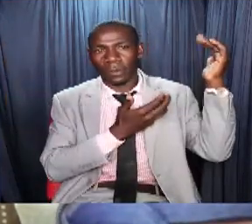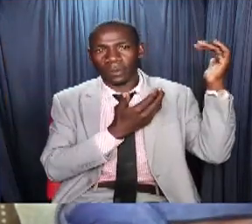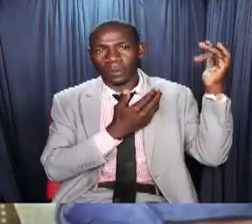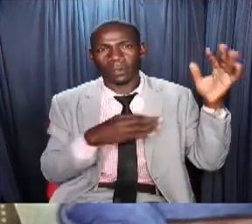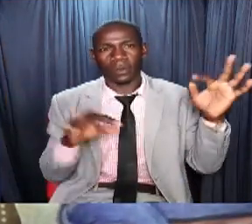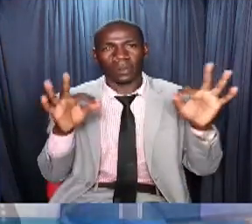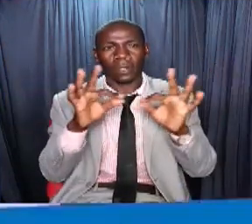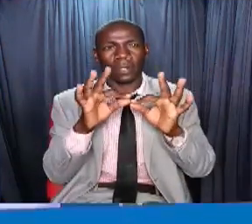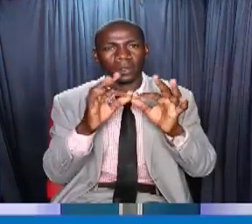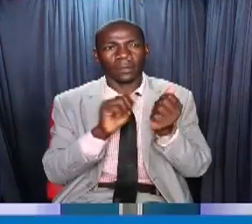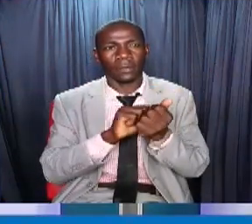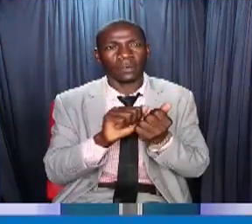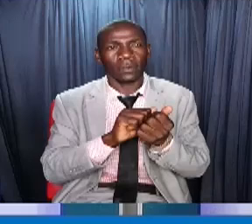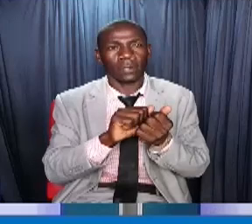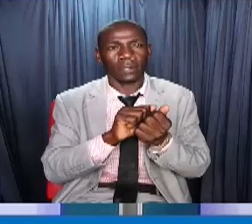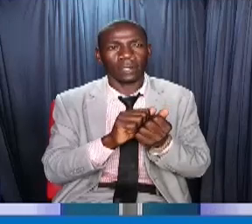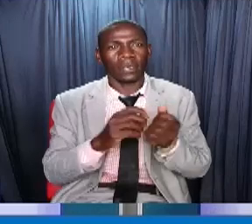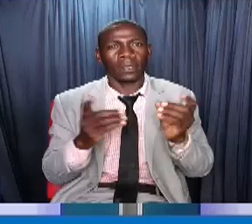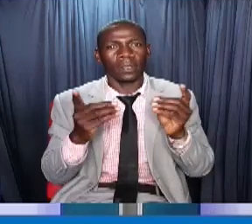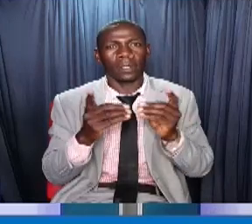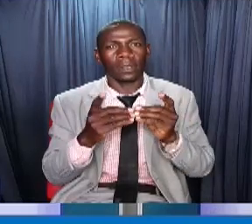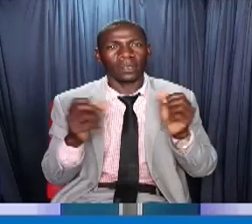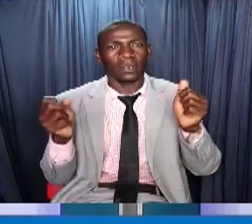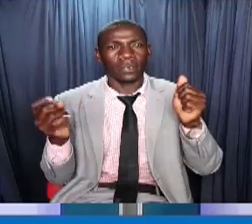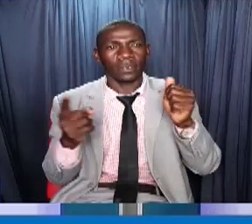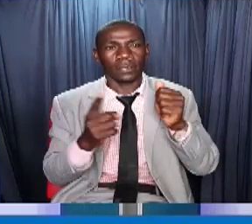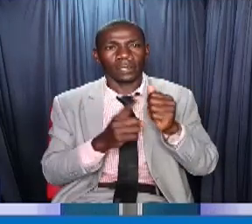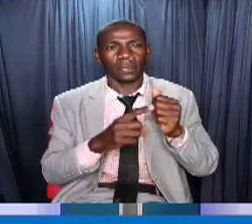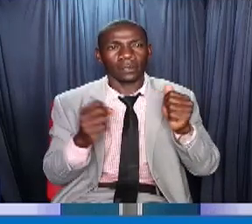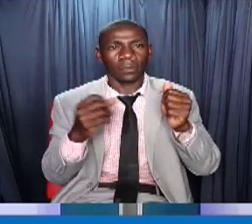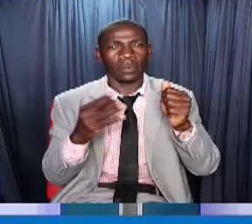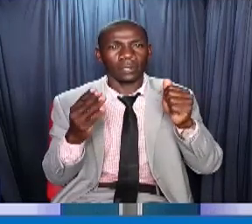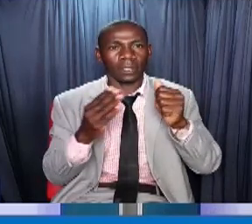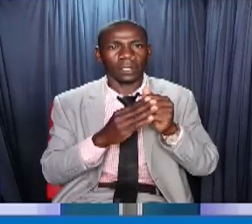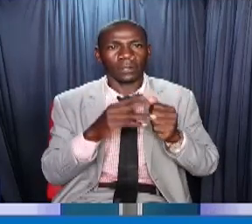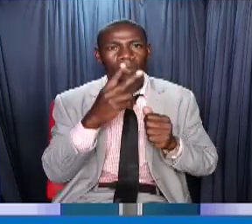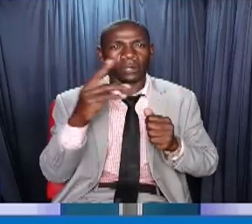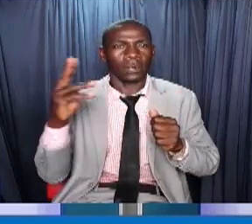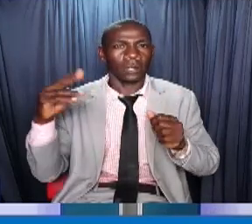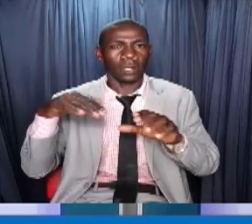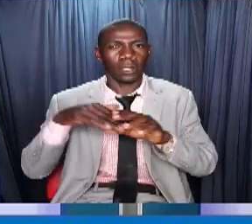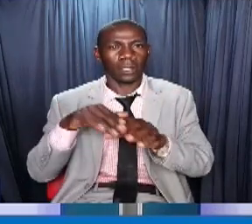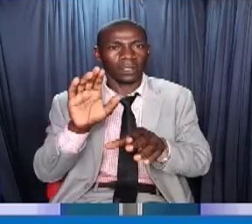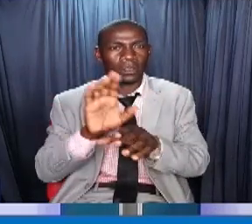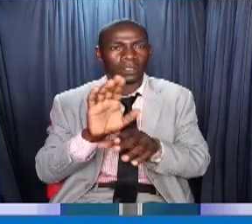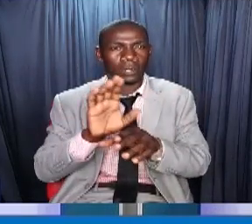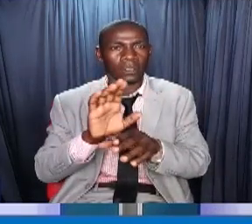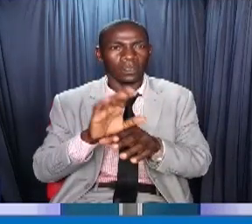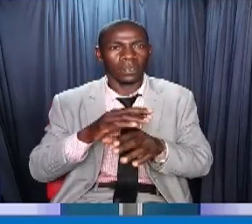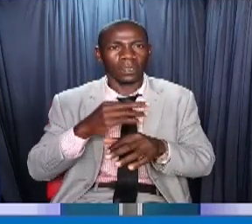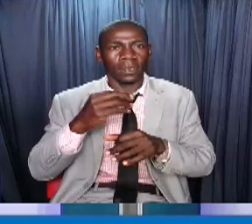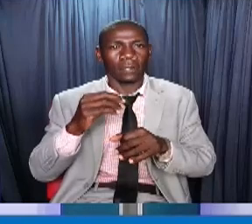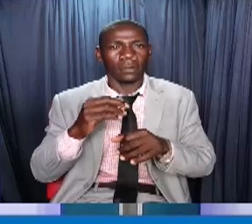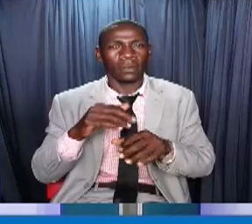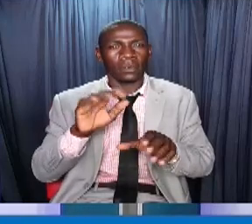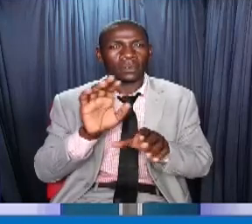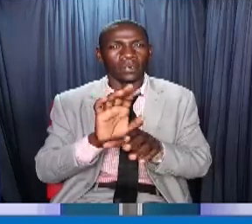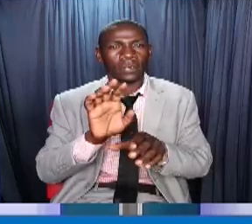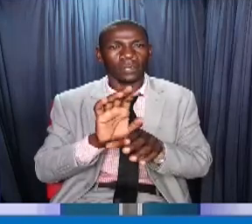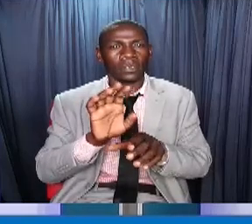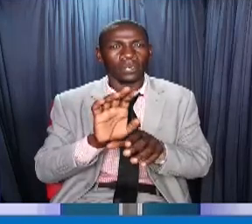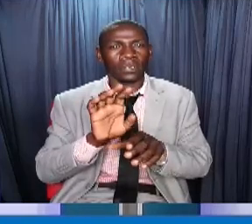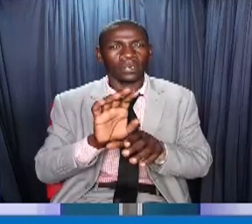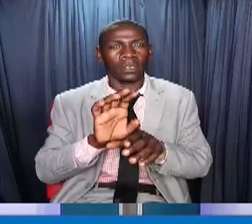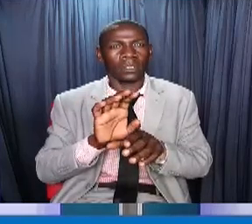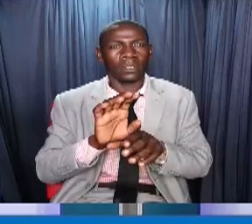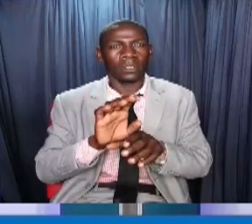kuunganishwa siku ya Ijumaa tarehe 6 mwezi wa 9 mwaka wa 2024 katika kanisa la Miracle Revival Fellowship